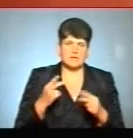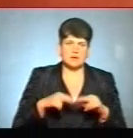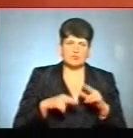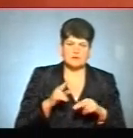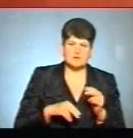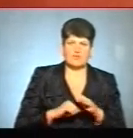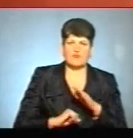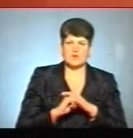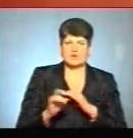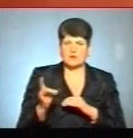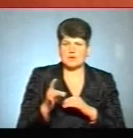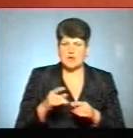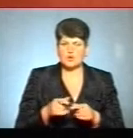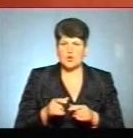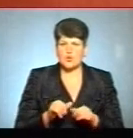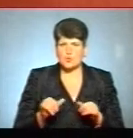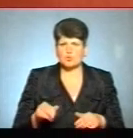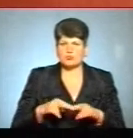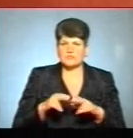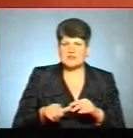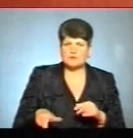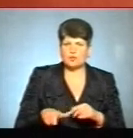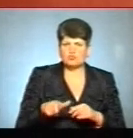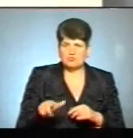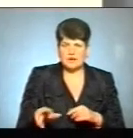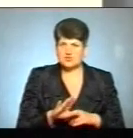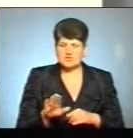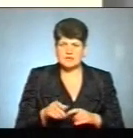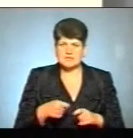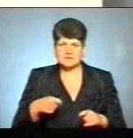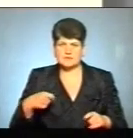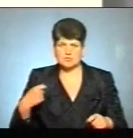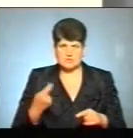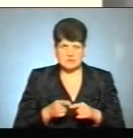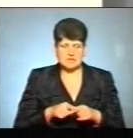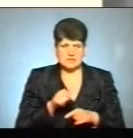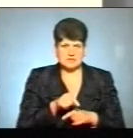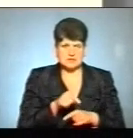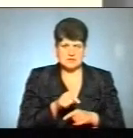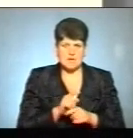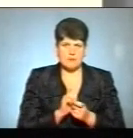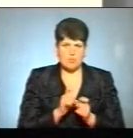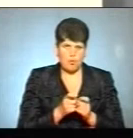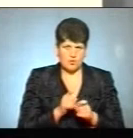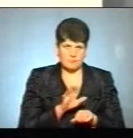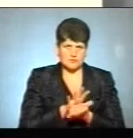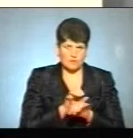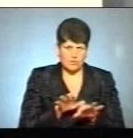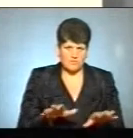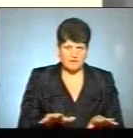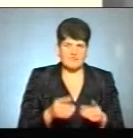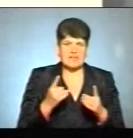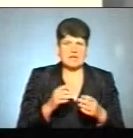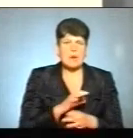фонд регіонального розвитку, будівництво доріг, чи не загальмували оця боротьба з COVID-19, великі проекти,